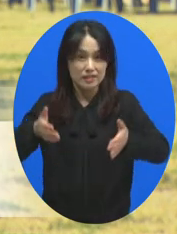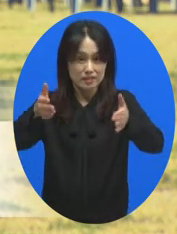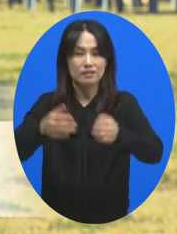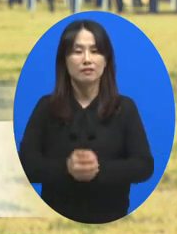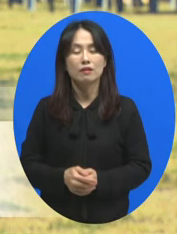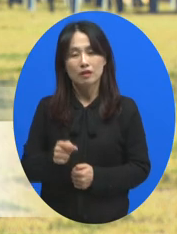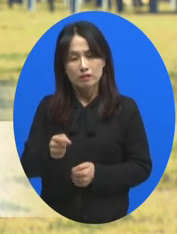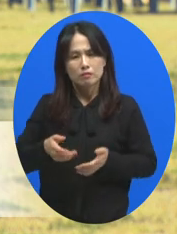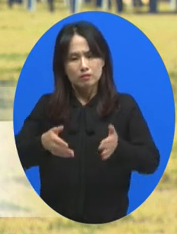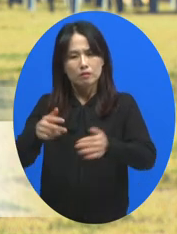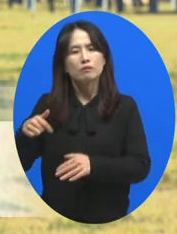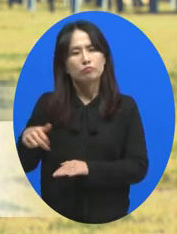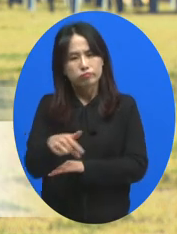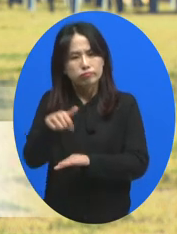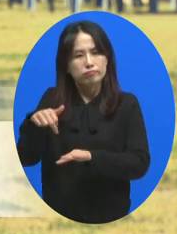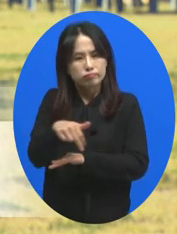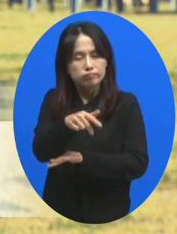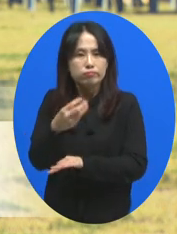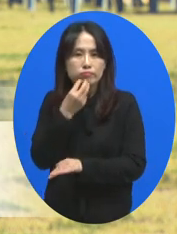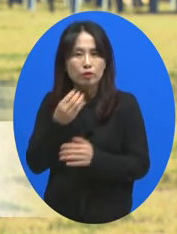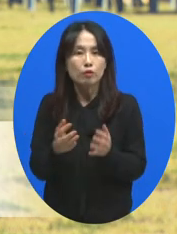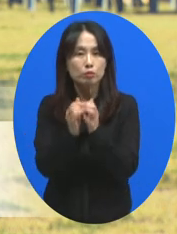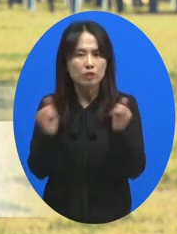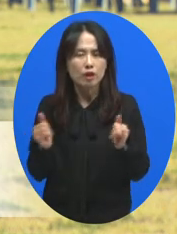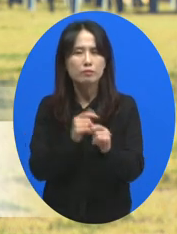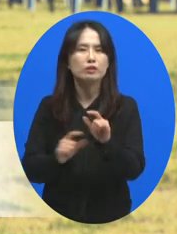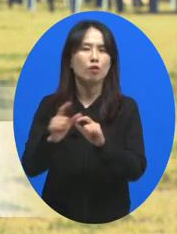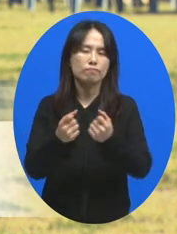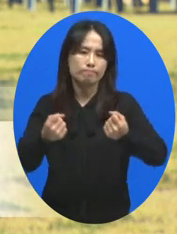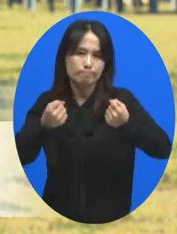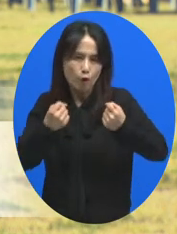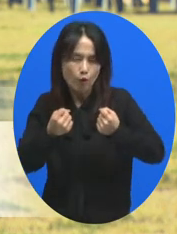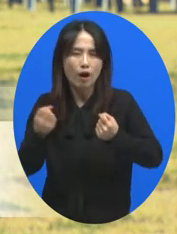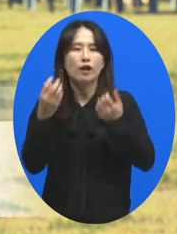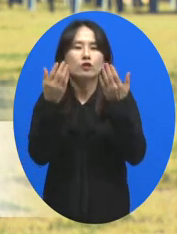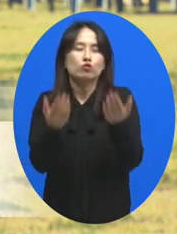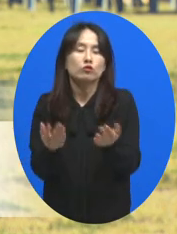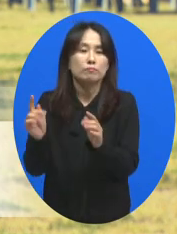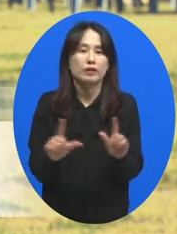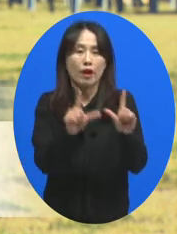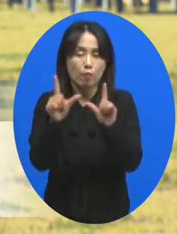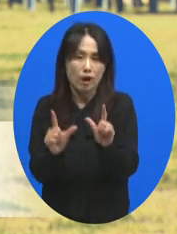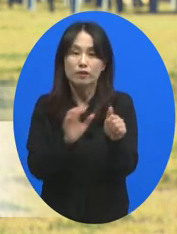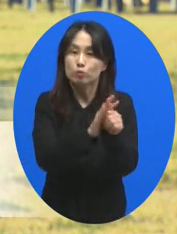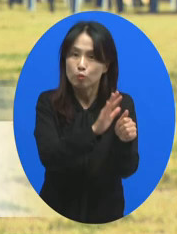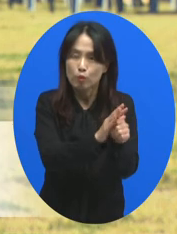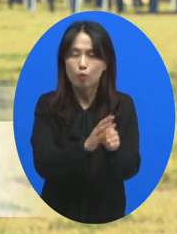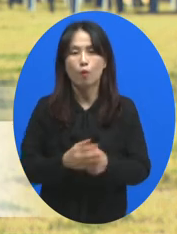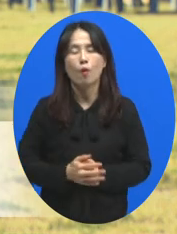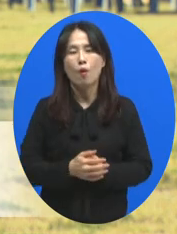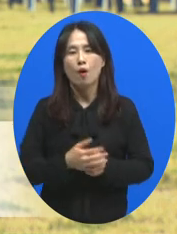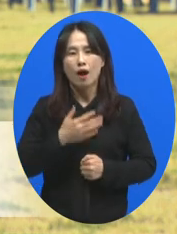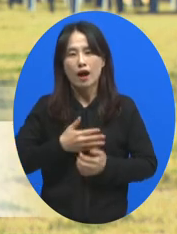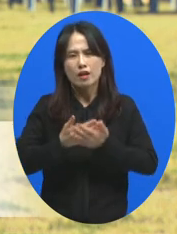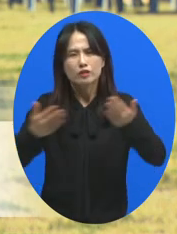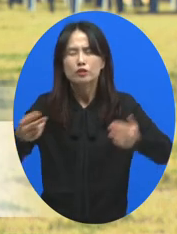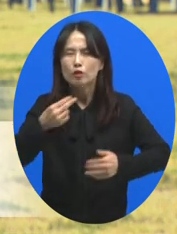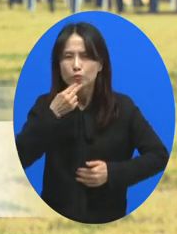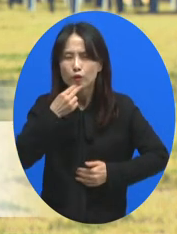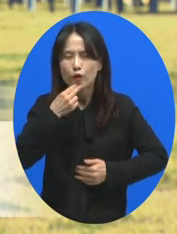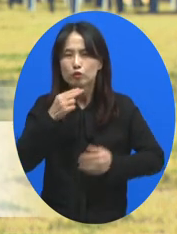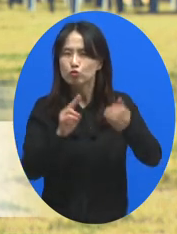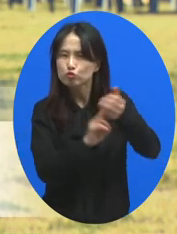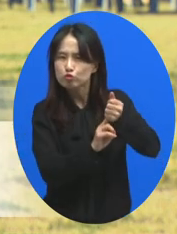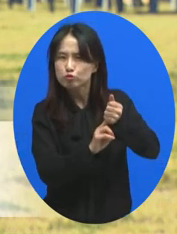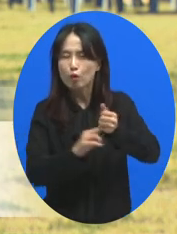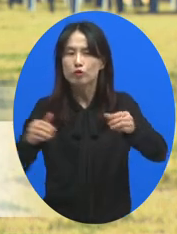이 도로를 걸으면서 경기도민들이 좀 더 건강한 여가생활을 즐기고 그동안 알려지지 않았던 각